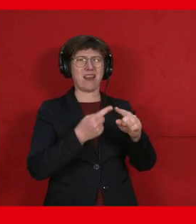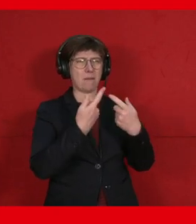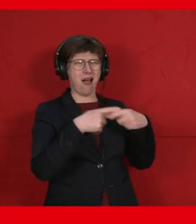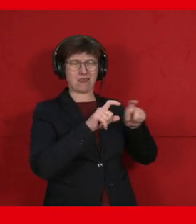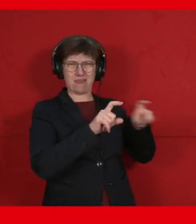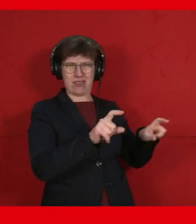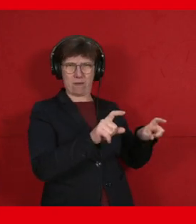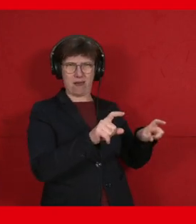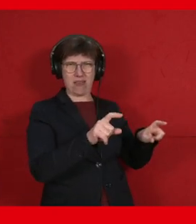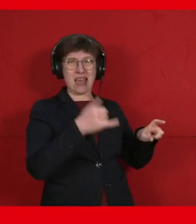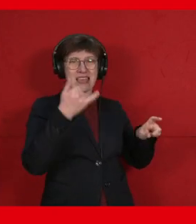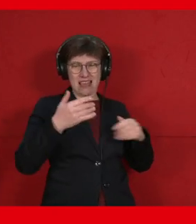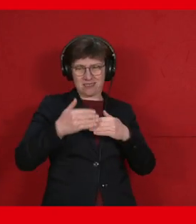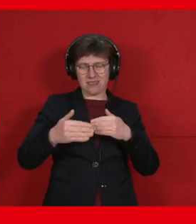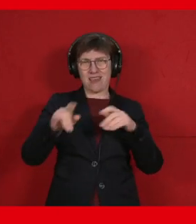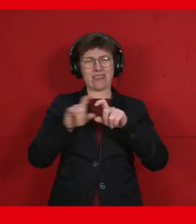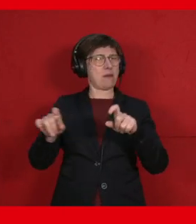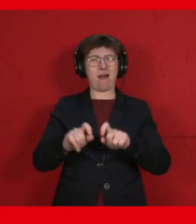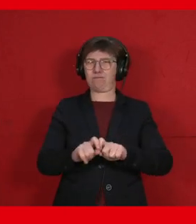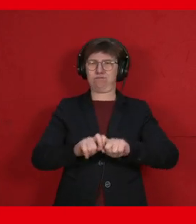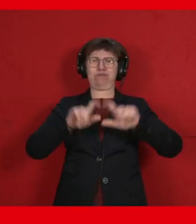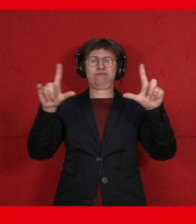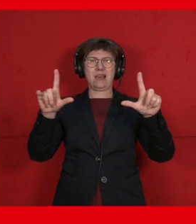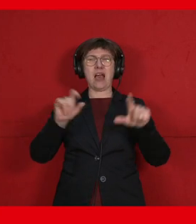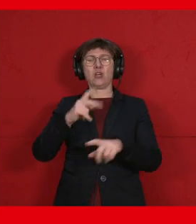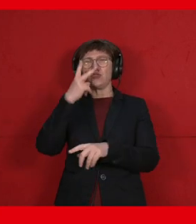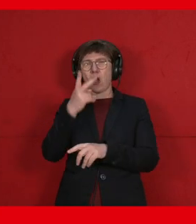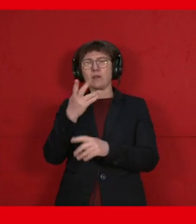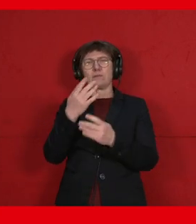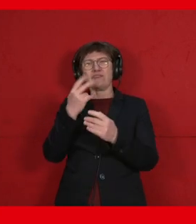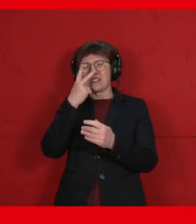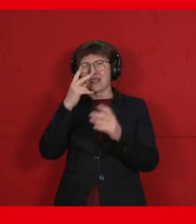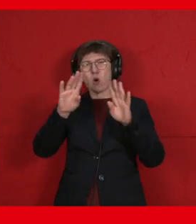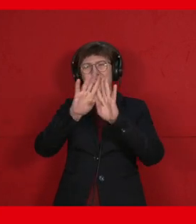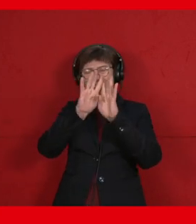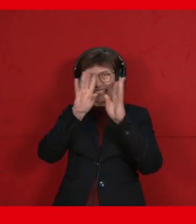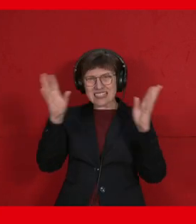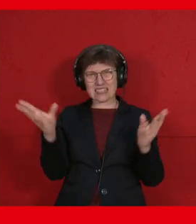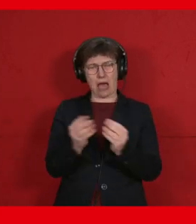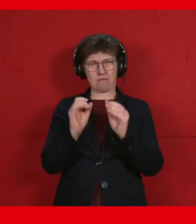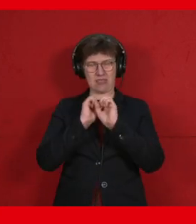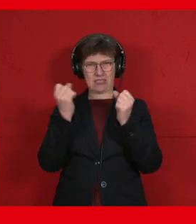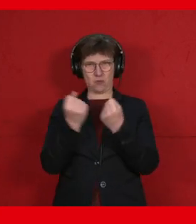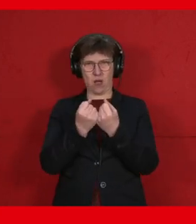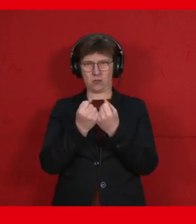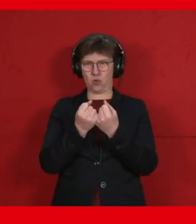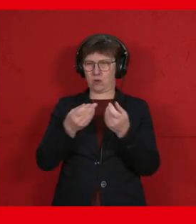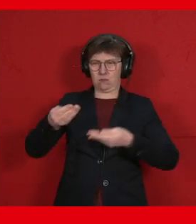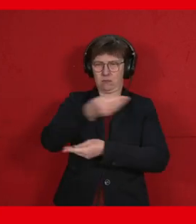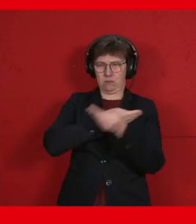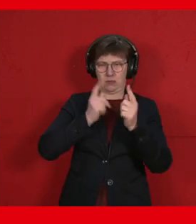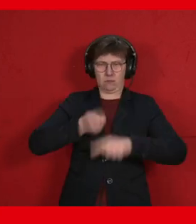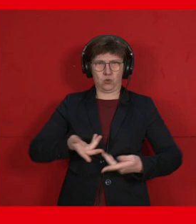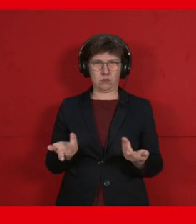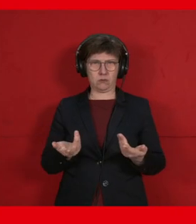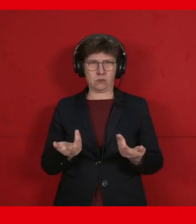Thema als das, was jetzt vor uns liegt. Wir müssen über die Dimension dessen, was vor uns liegt, sprechen. Ich habe auch